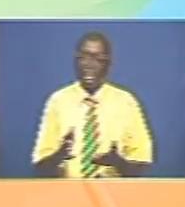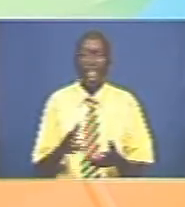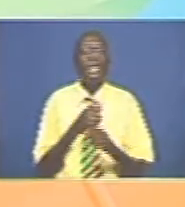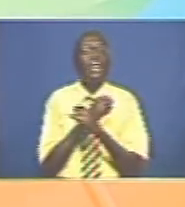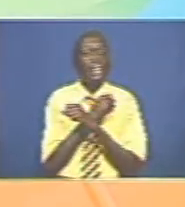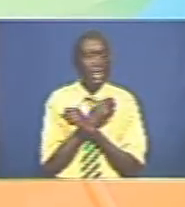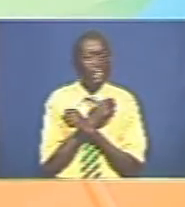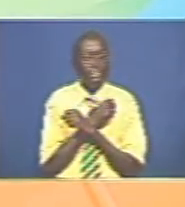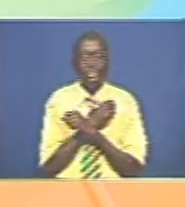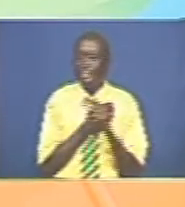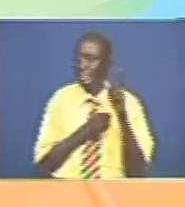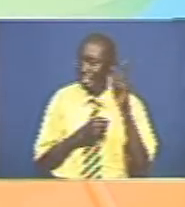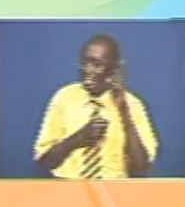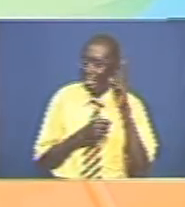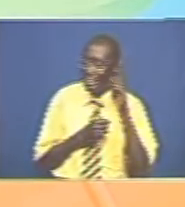wanakipenda because